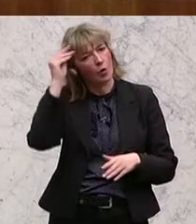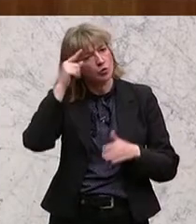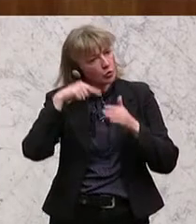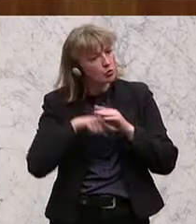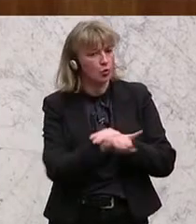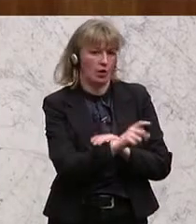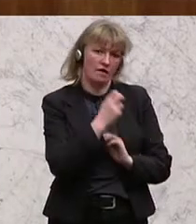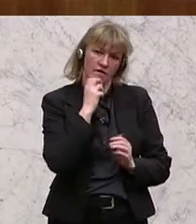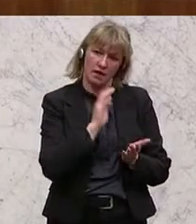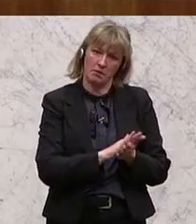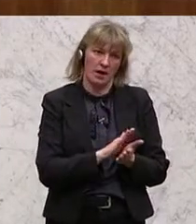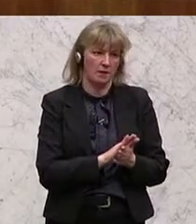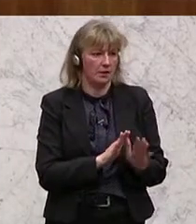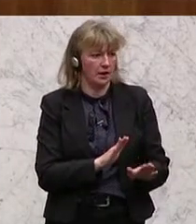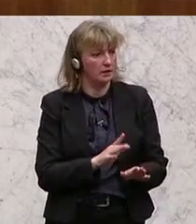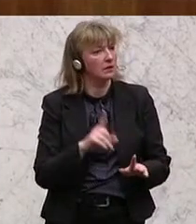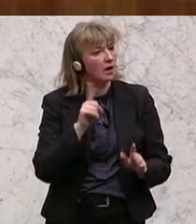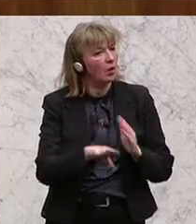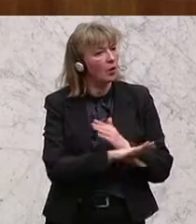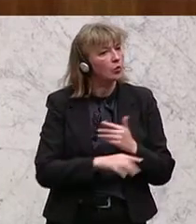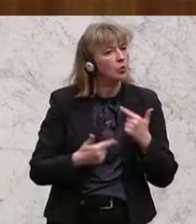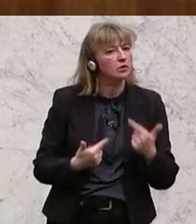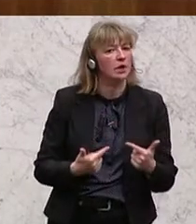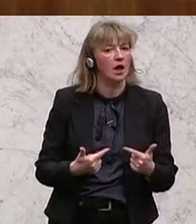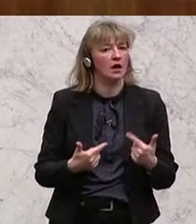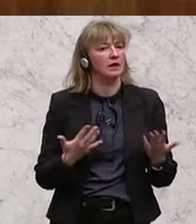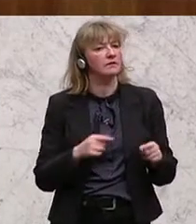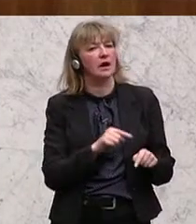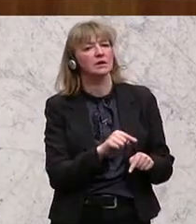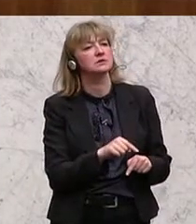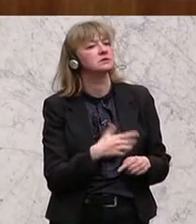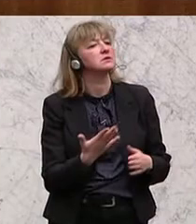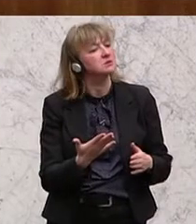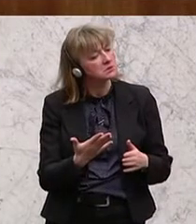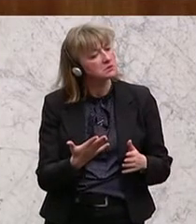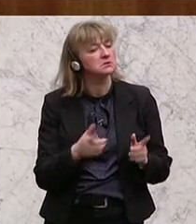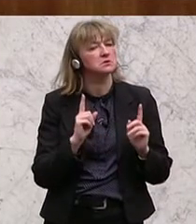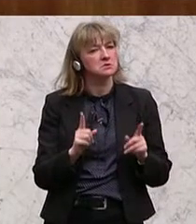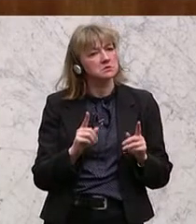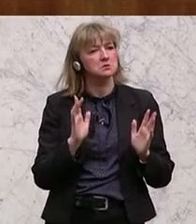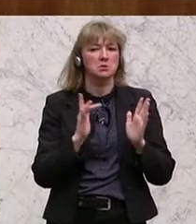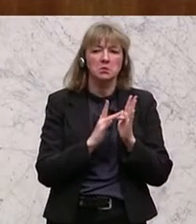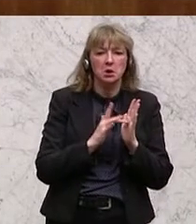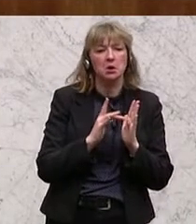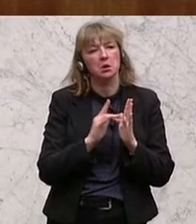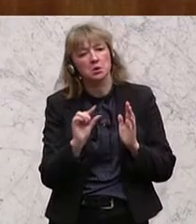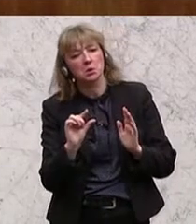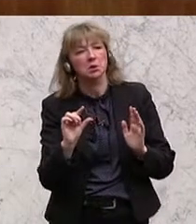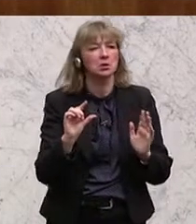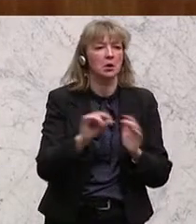Hochschulzuganges und die Grundlage keine bzw. nur ganz moderate, im Anlassfall